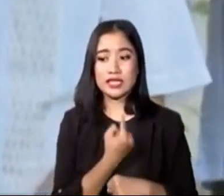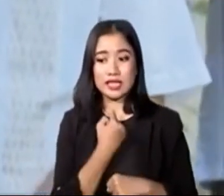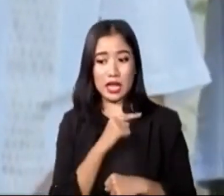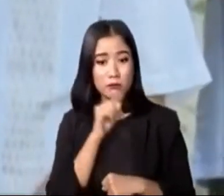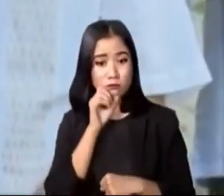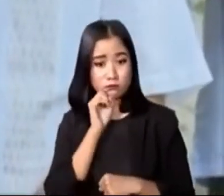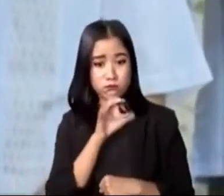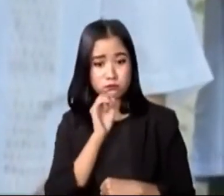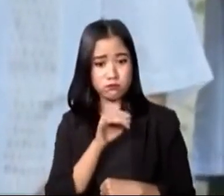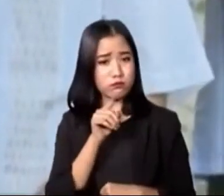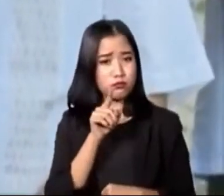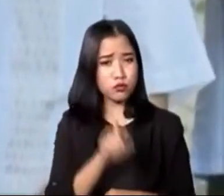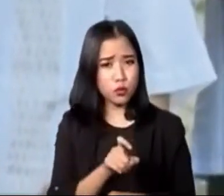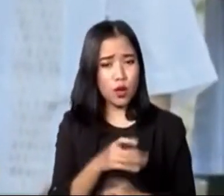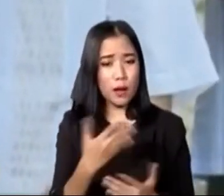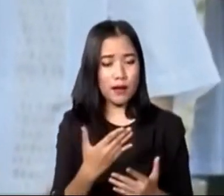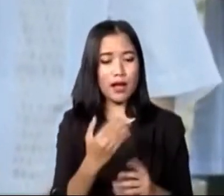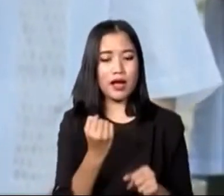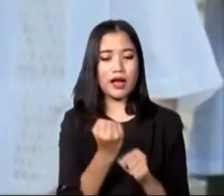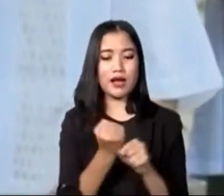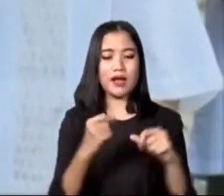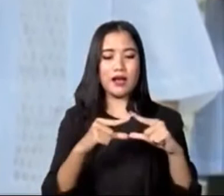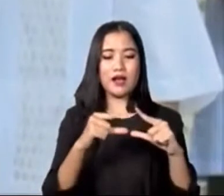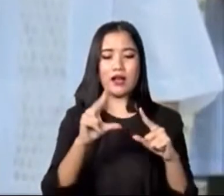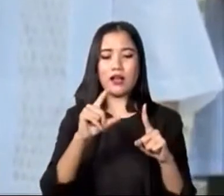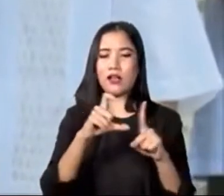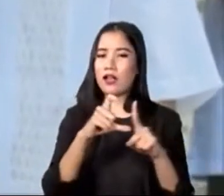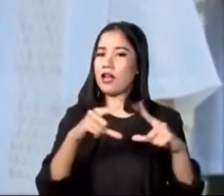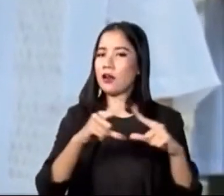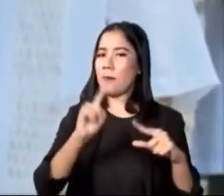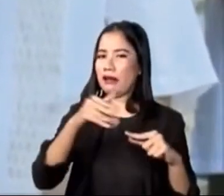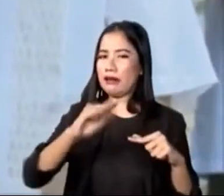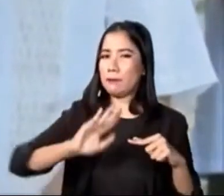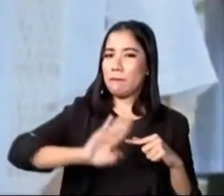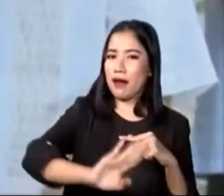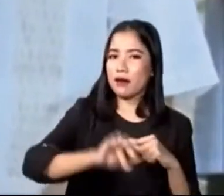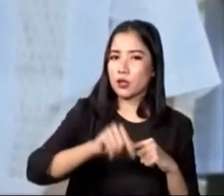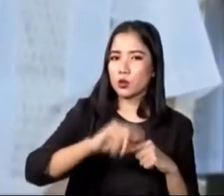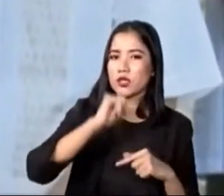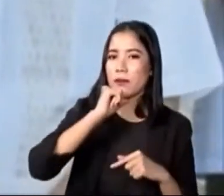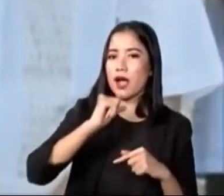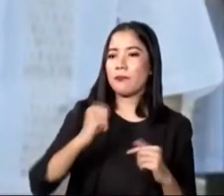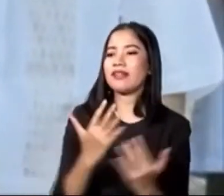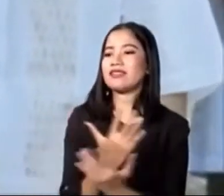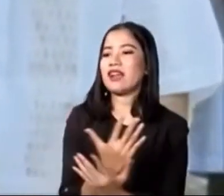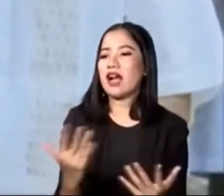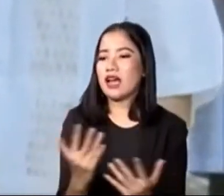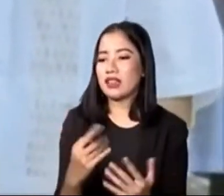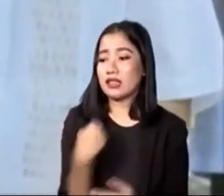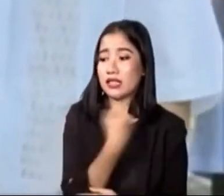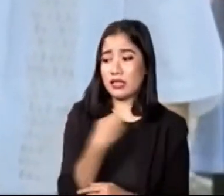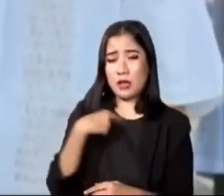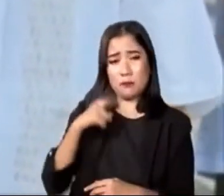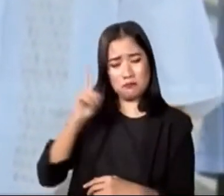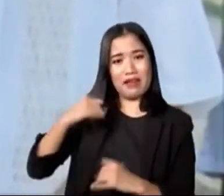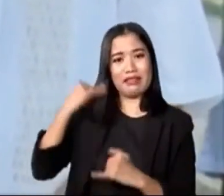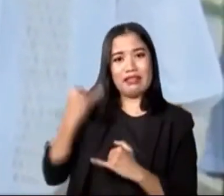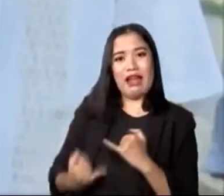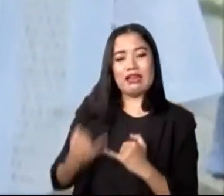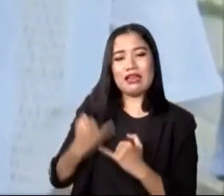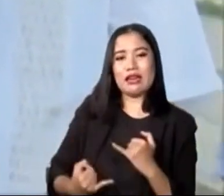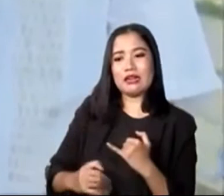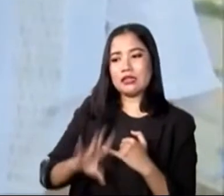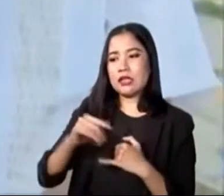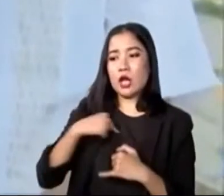sampaikan kepada seluruh masyarakat, garda terdepannya adalah masyarakat. Kami itu benteng terakhirnya. Kami menunggu jangan